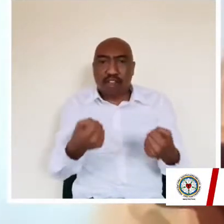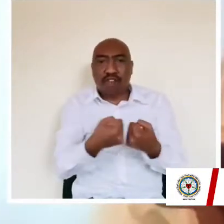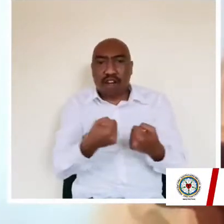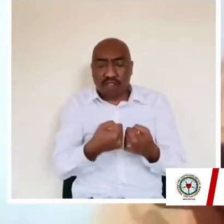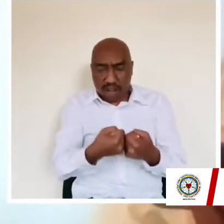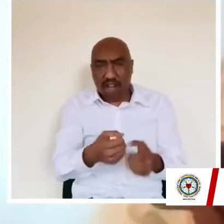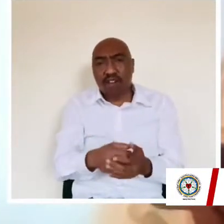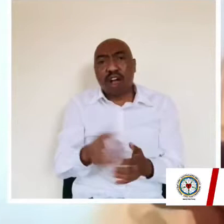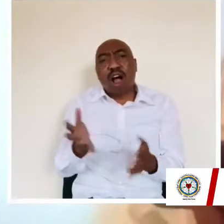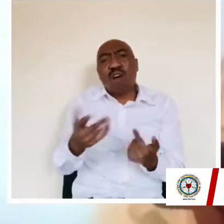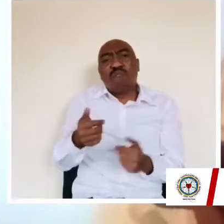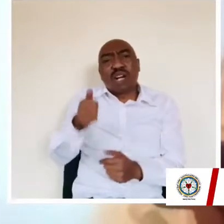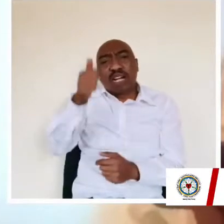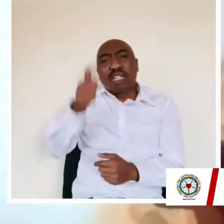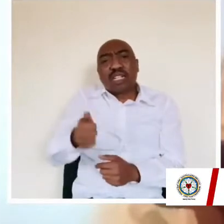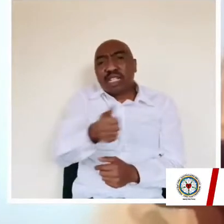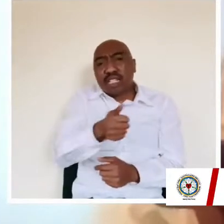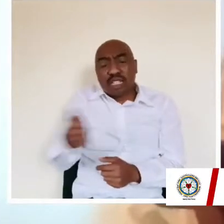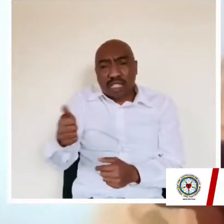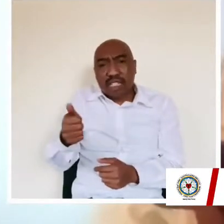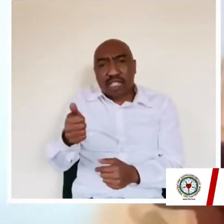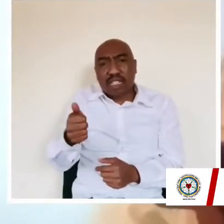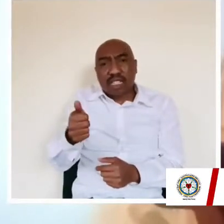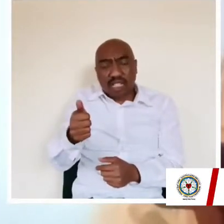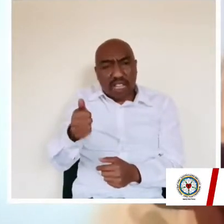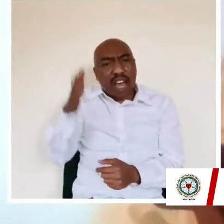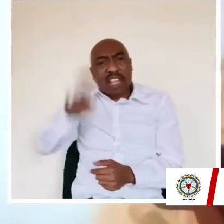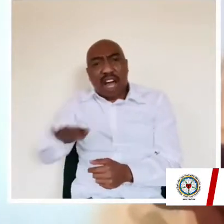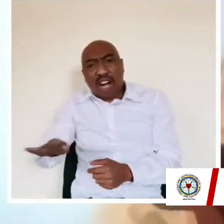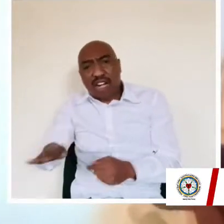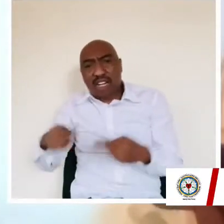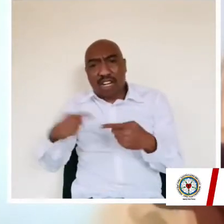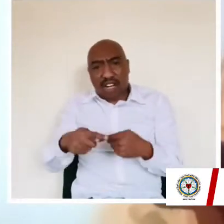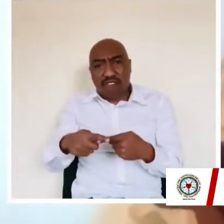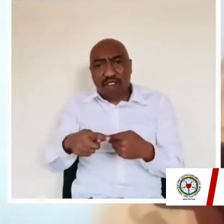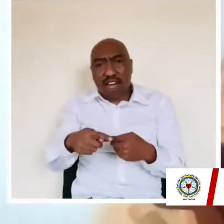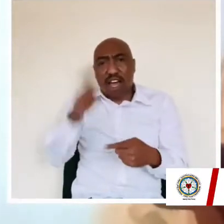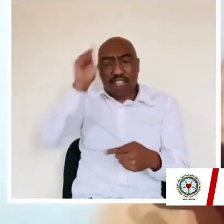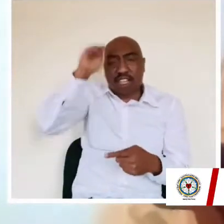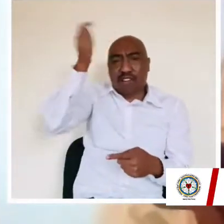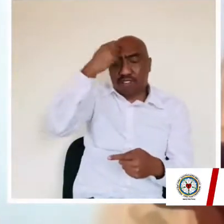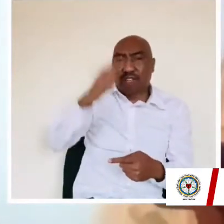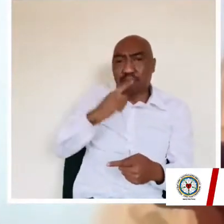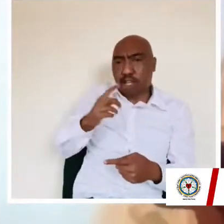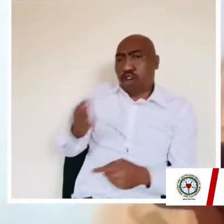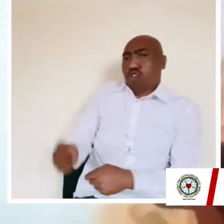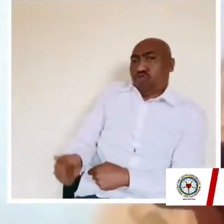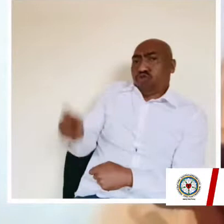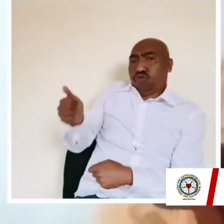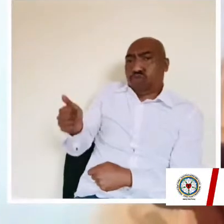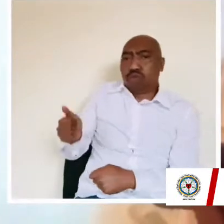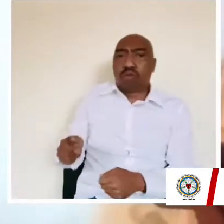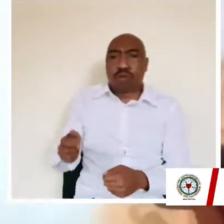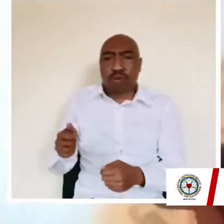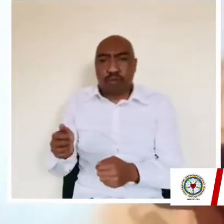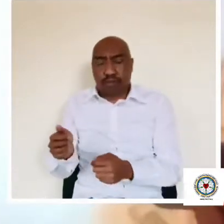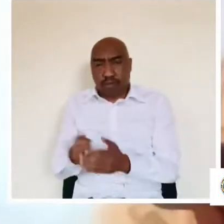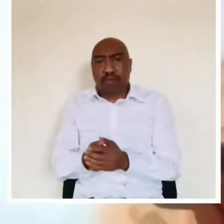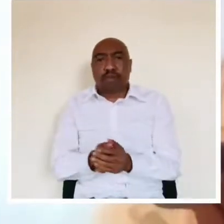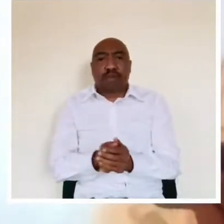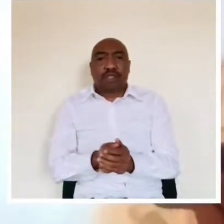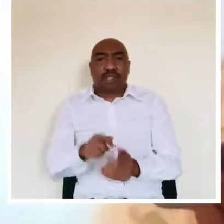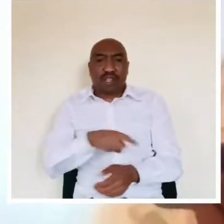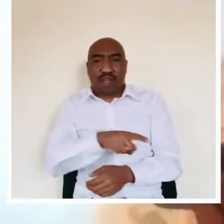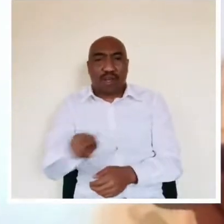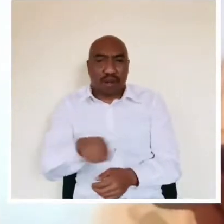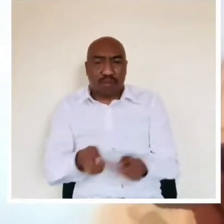Seigneur, comment le Messie peut-il être aussi descendant de David? Aucun d'eux ne put lui répondre